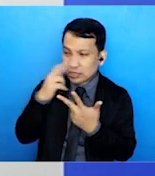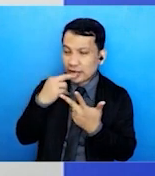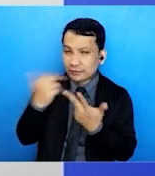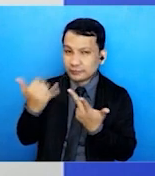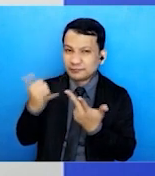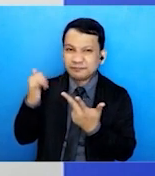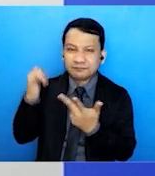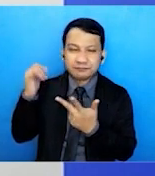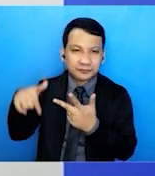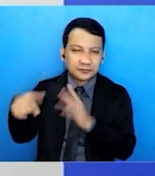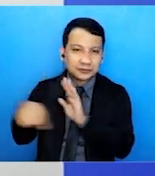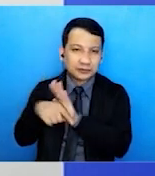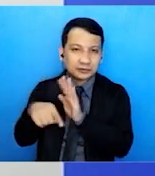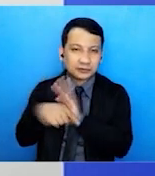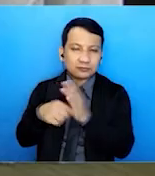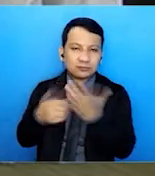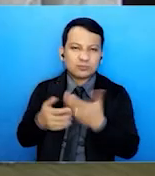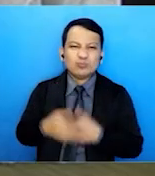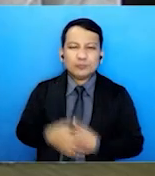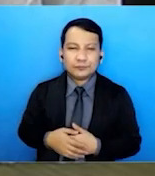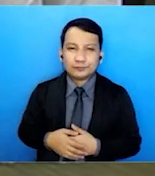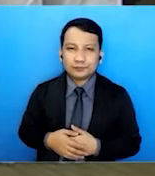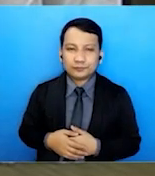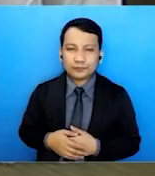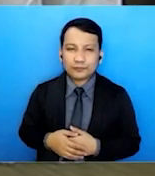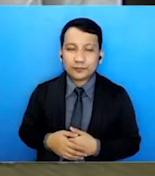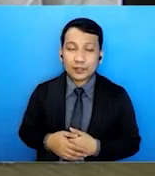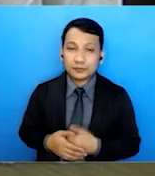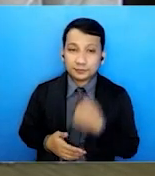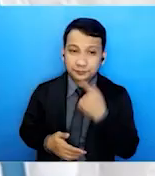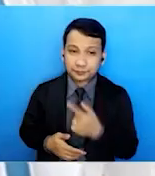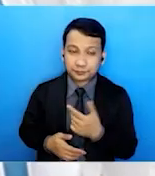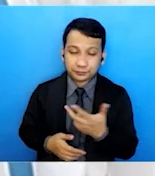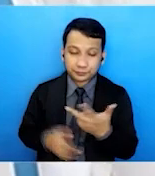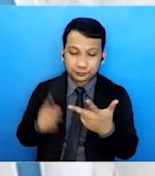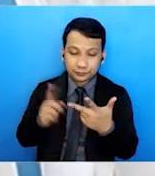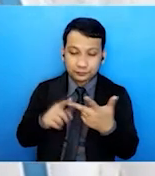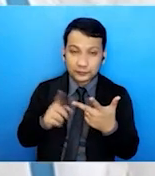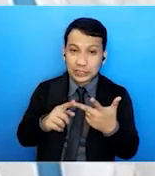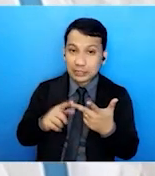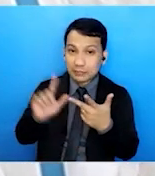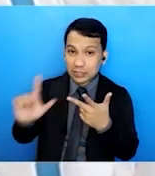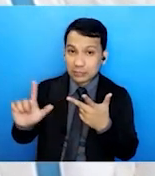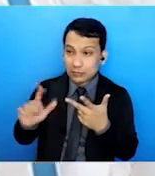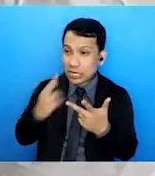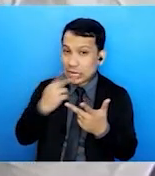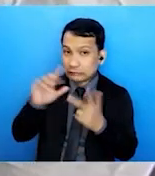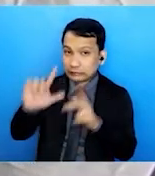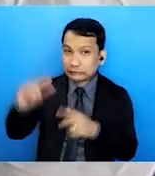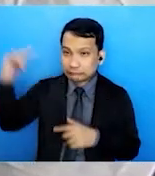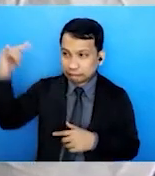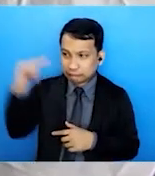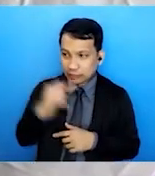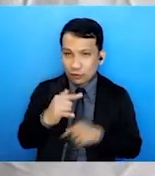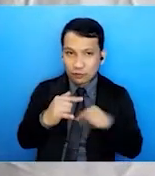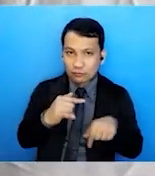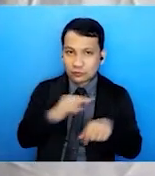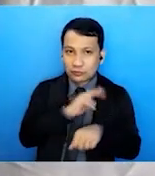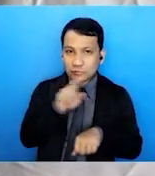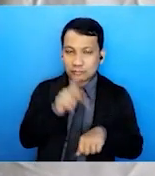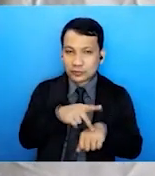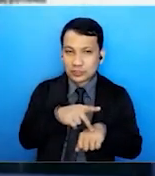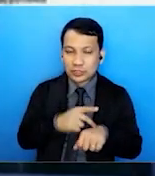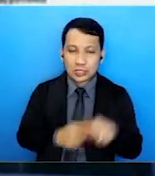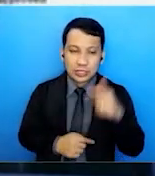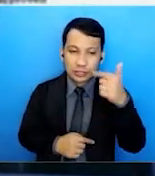ban. Ang ginawa na lang nating classification, yung mga bansang nasa red classification, bawal po pumasok sa Pilipinas. Ang green